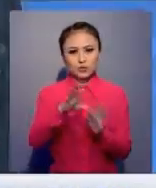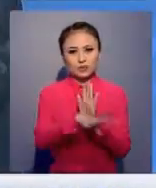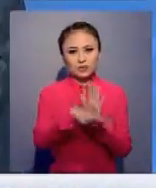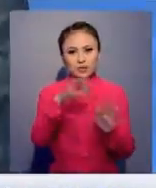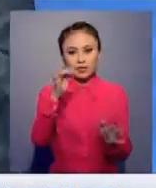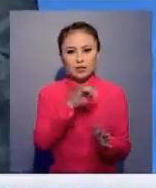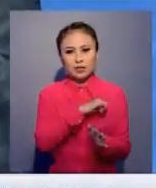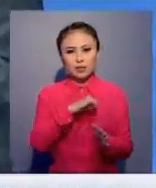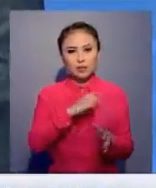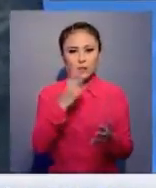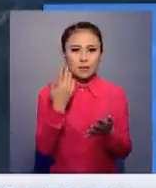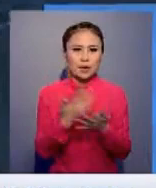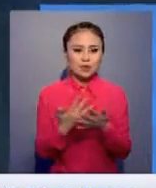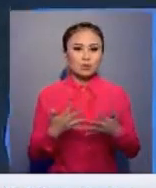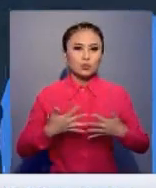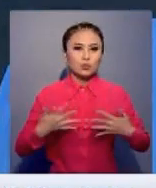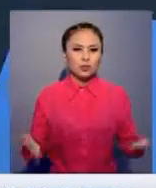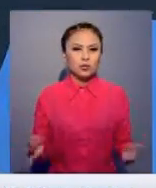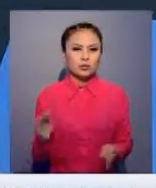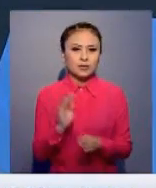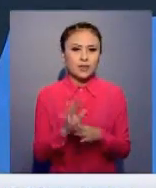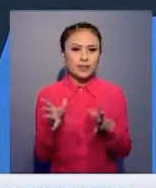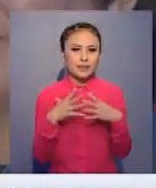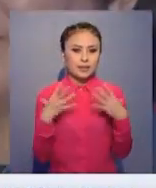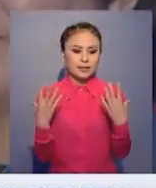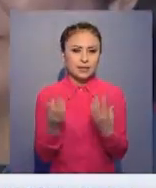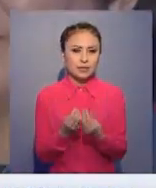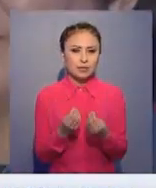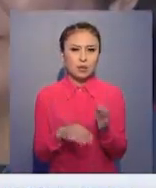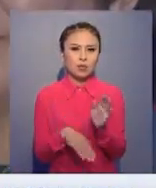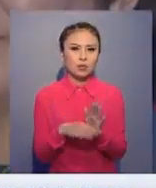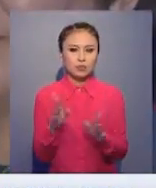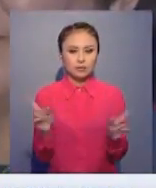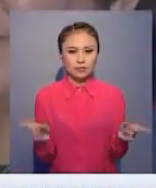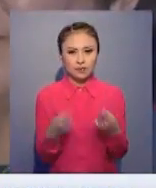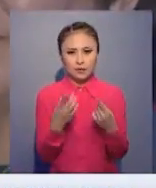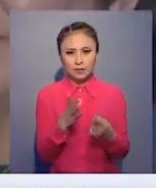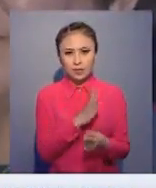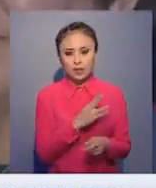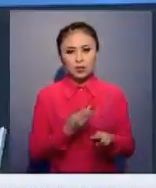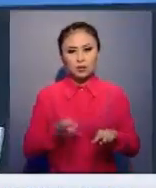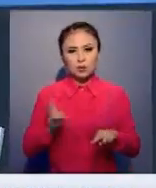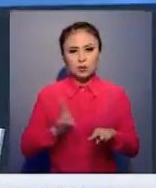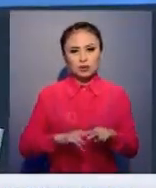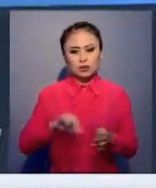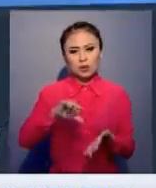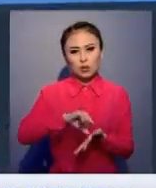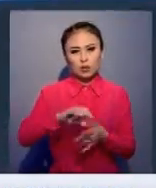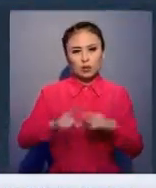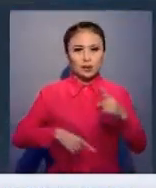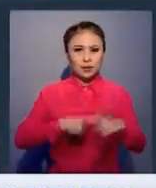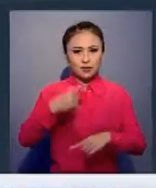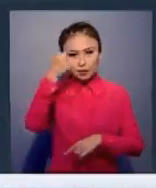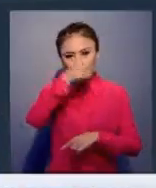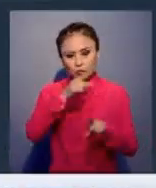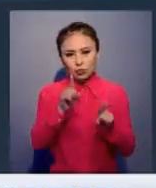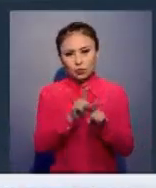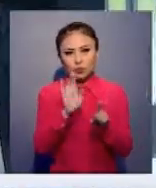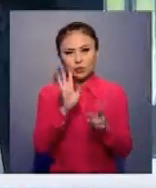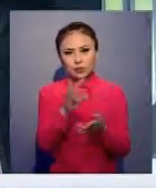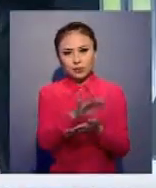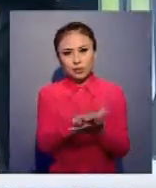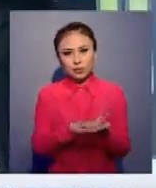оларды көпшілікке дәріптейді. Бұл отбасы құндылығын арттыруға сеп болмақ. Сондықтан игі шара келер жылы да жалғасын